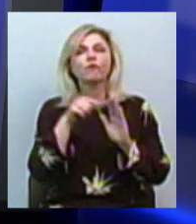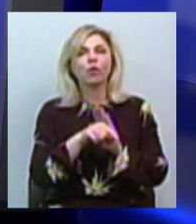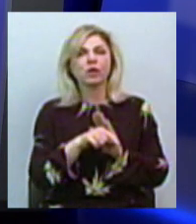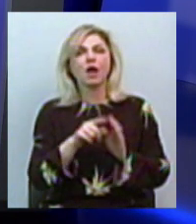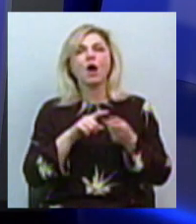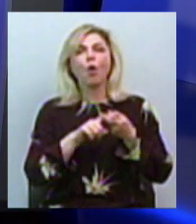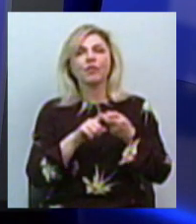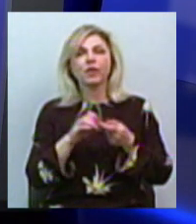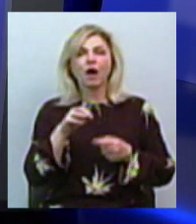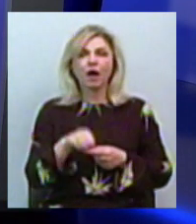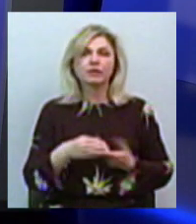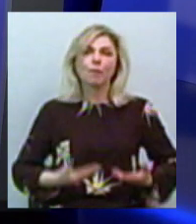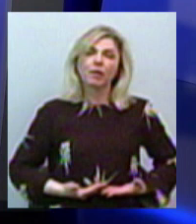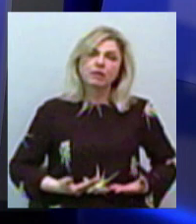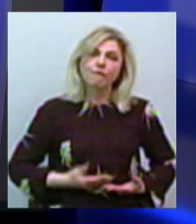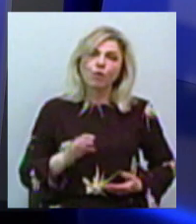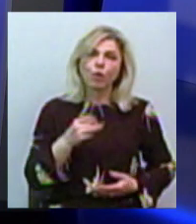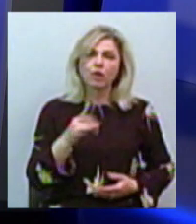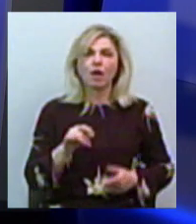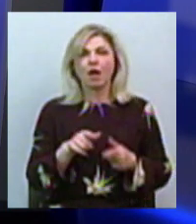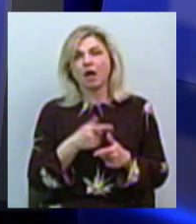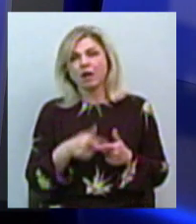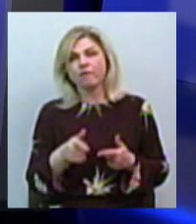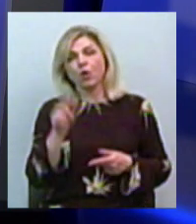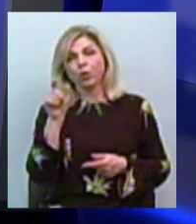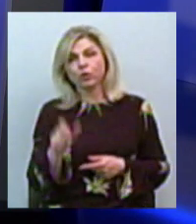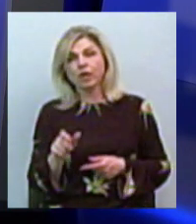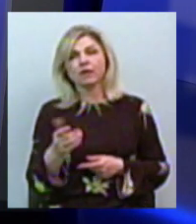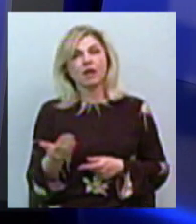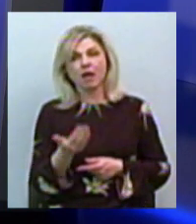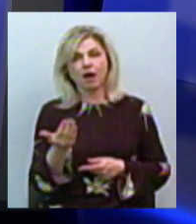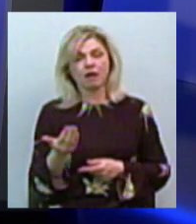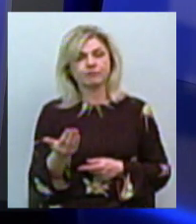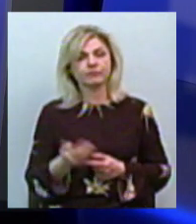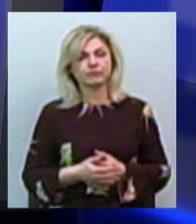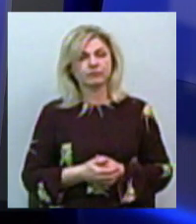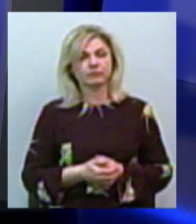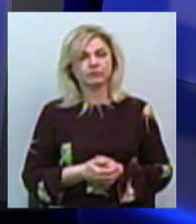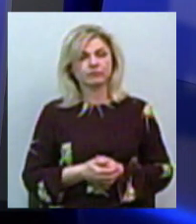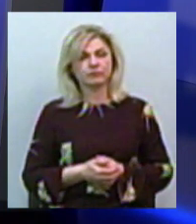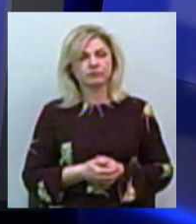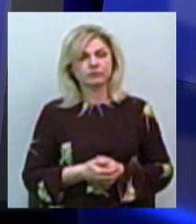контакт, побутовий контакт, чи як. Ну, але людина, яка